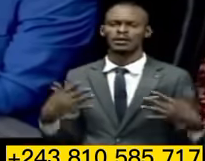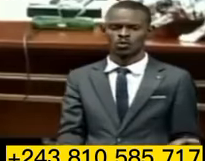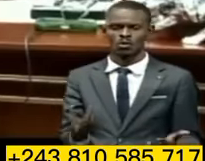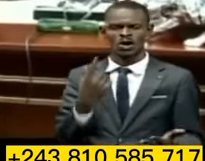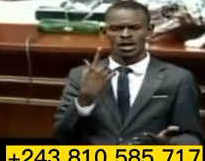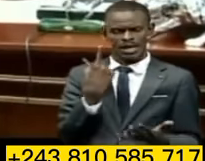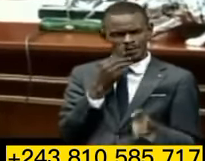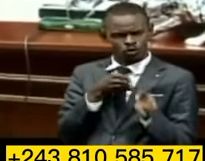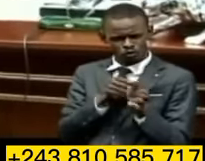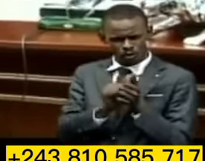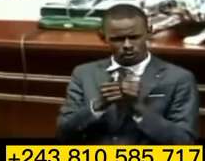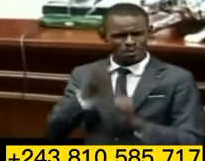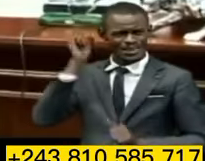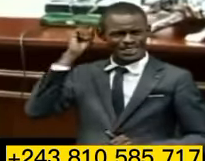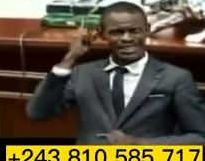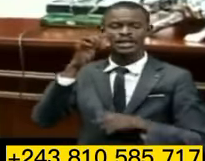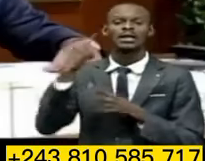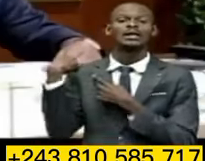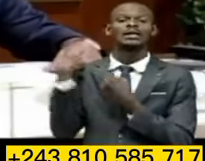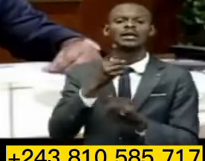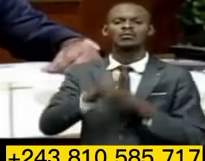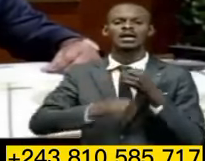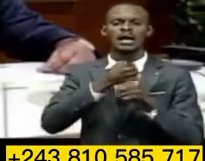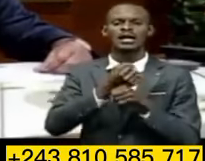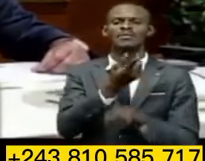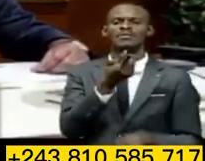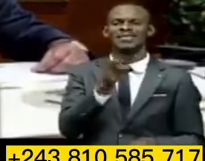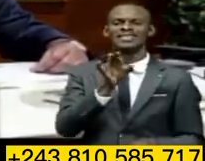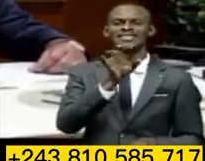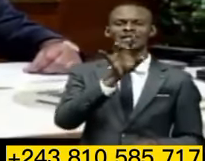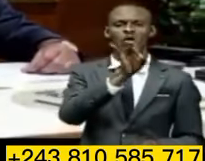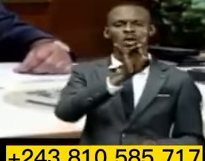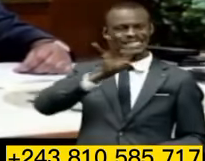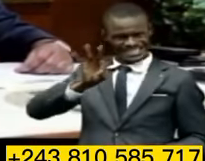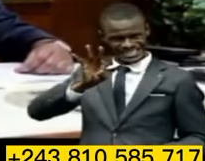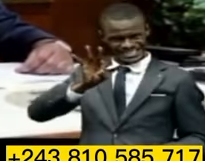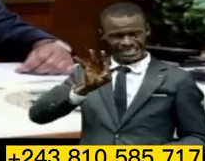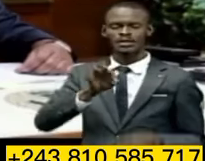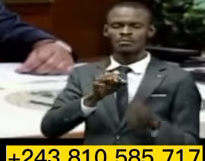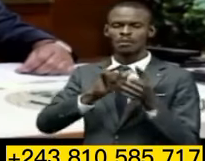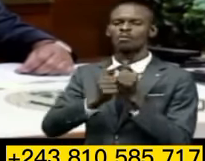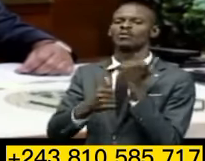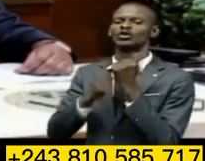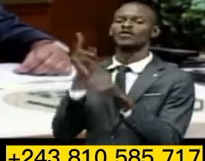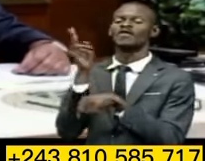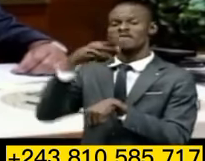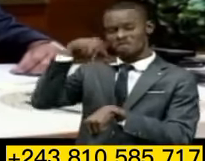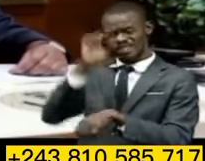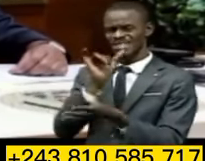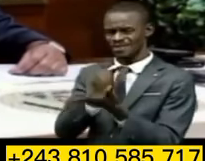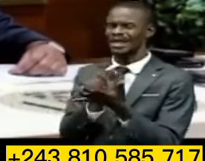de 1993, le ministre des Droits humains a conclu sa présentation en rassurant